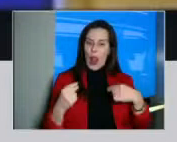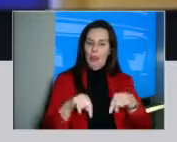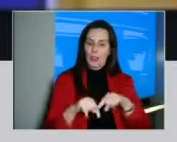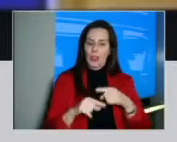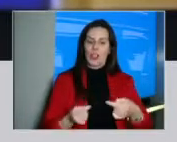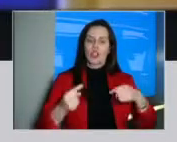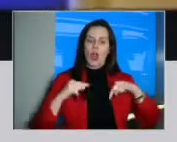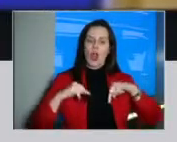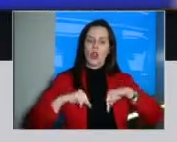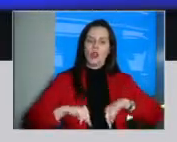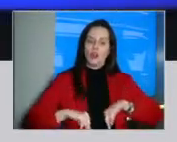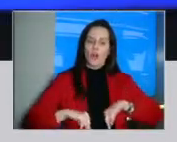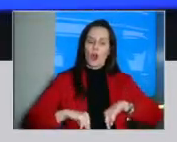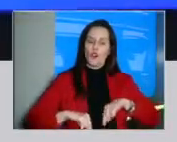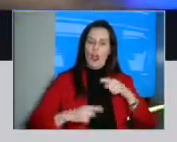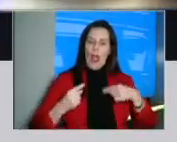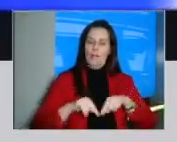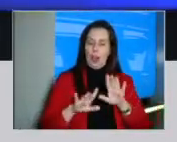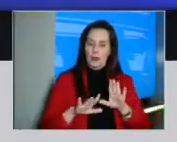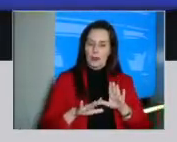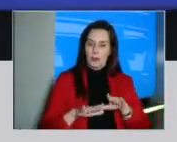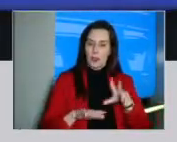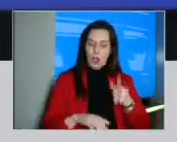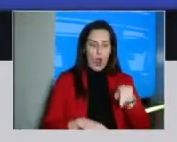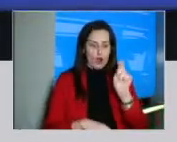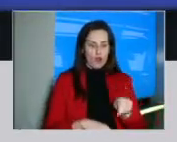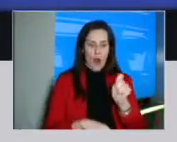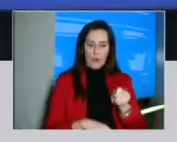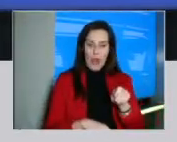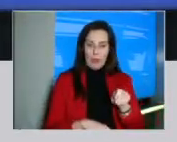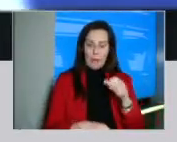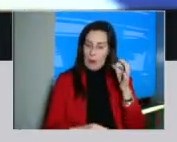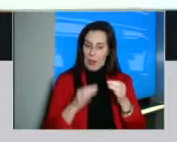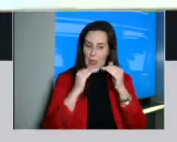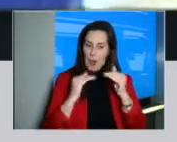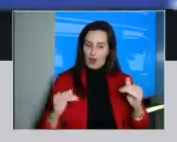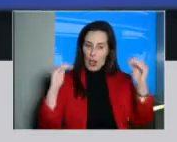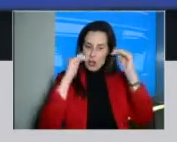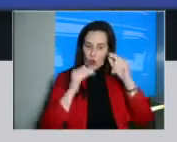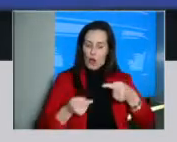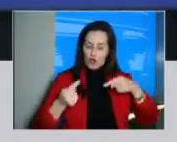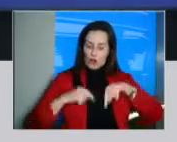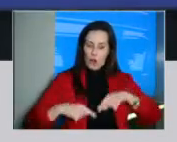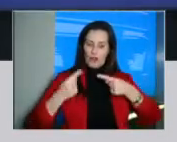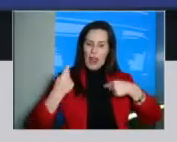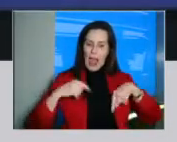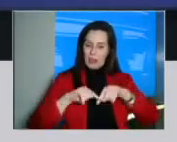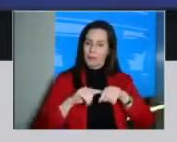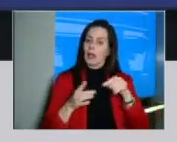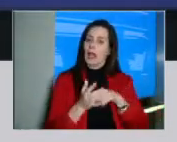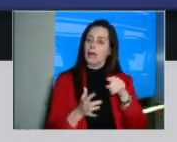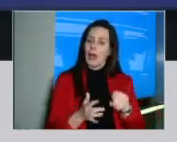ליו"ר הוועדה בתפקידו השיפוטי. שמו שופט מכהן מבית המשפט העליון, כיושב ראש ועד הבחירות המרכזית, על